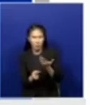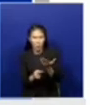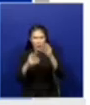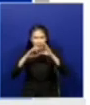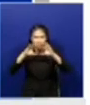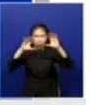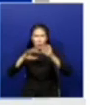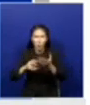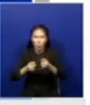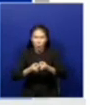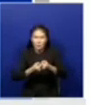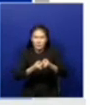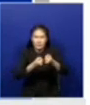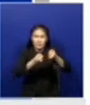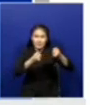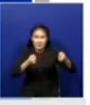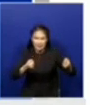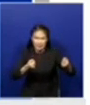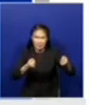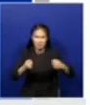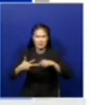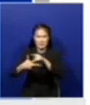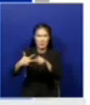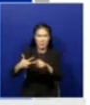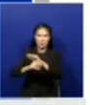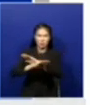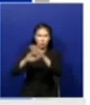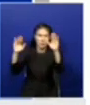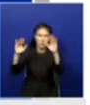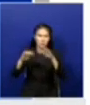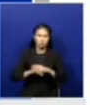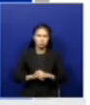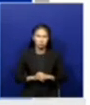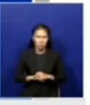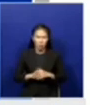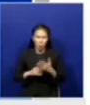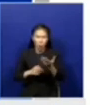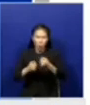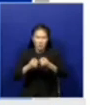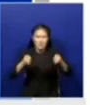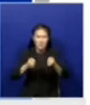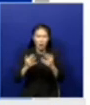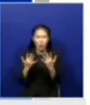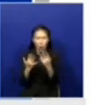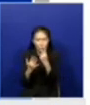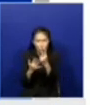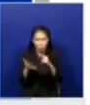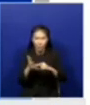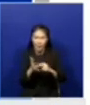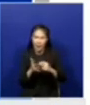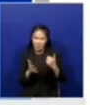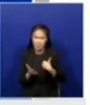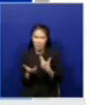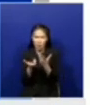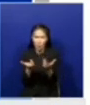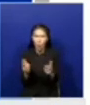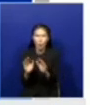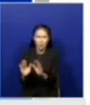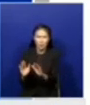การแบนสารพิษออกไปโดยให้เหตุผลว่าเพื่อล้างสต็อกสินค้าสารเคมีร้าย